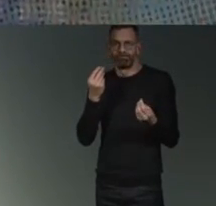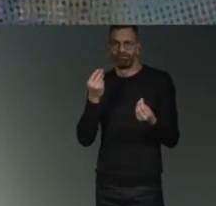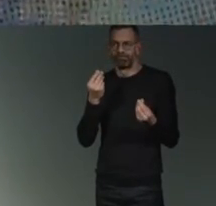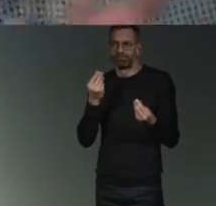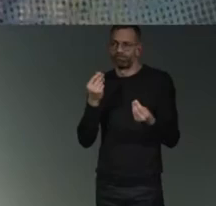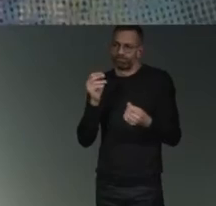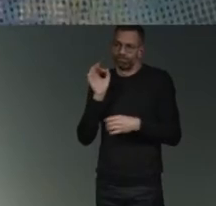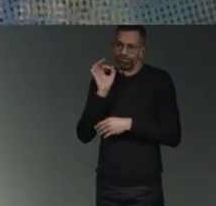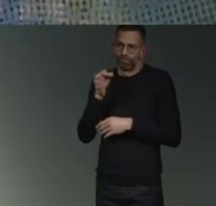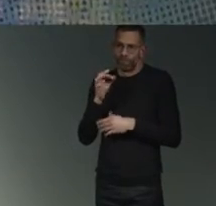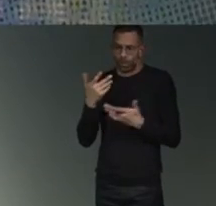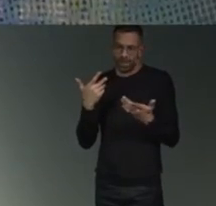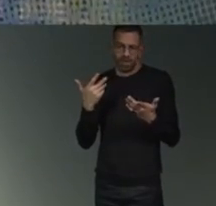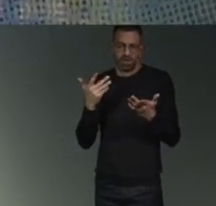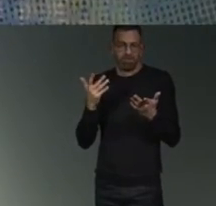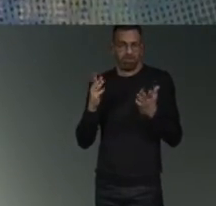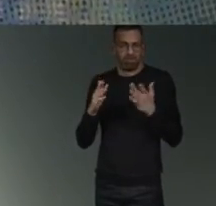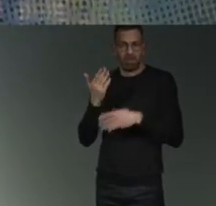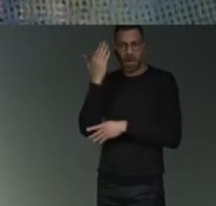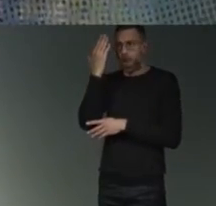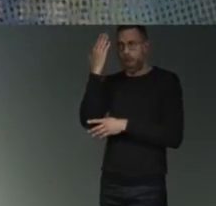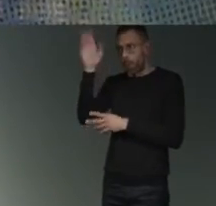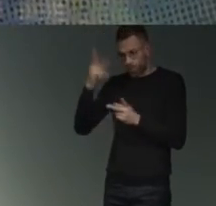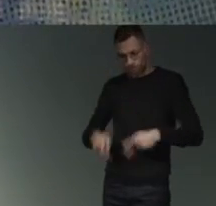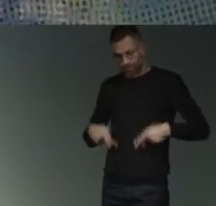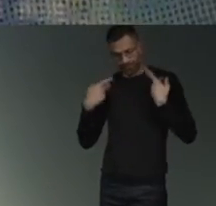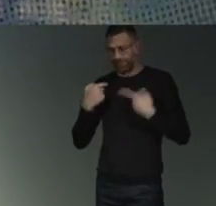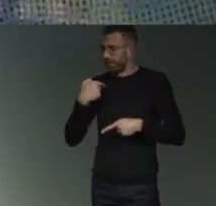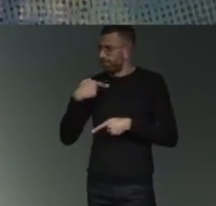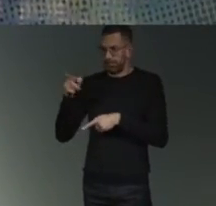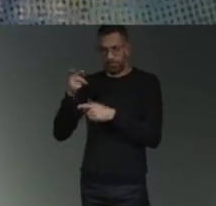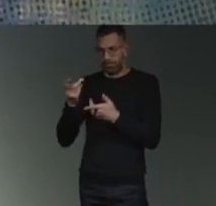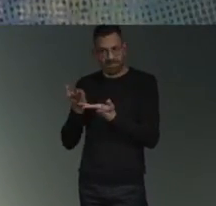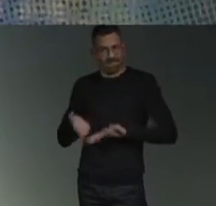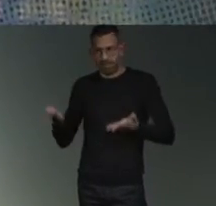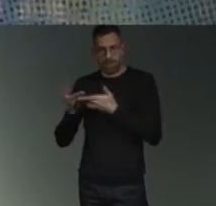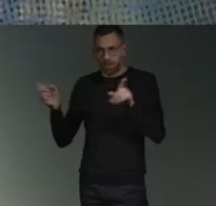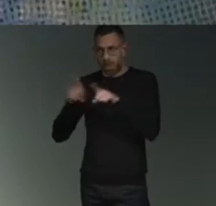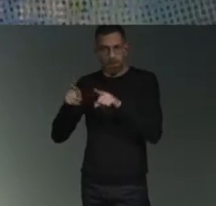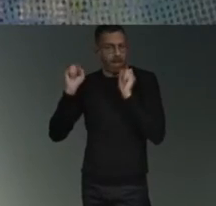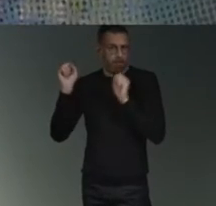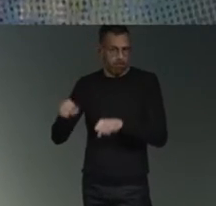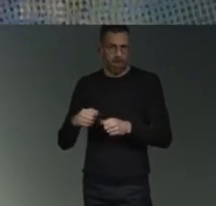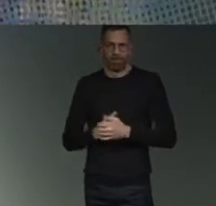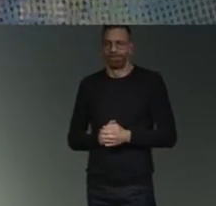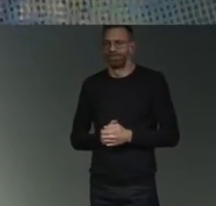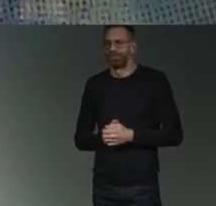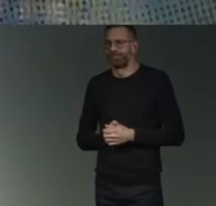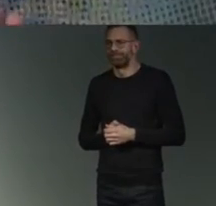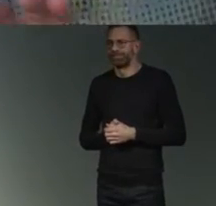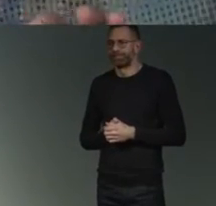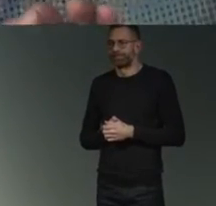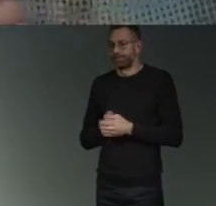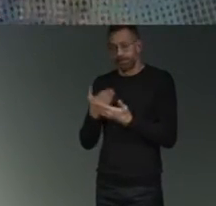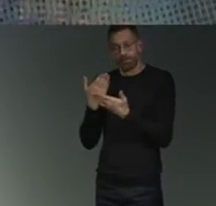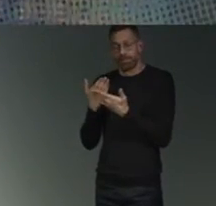d'une certaine façon, dans une autre vie, j'aurais pu, moi aussi, me retrouver dans ce genre de situation. Et ça,